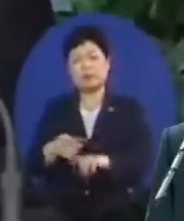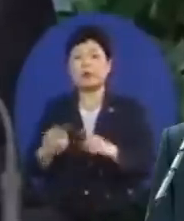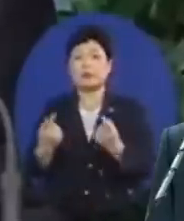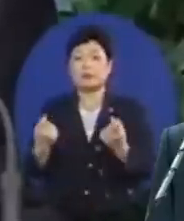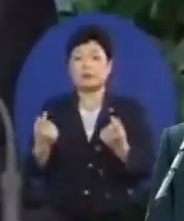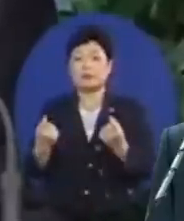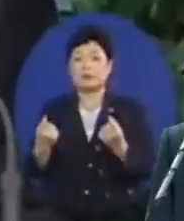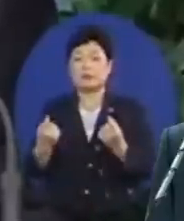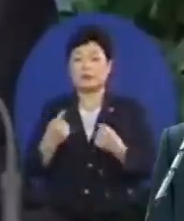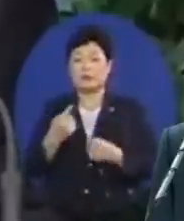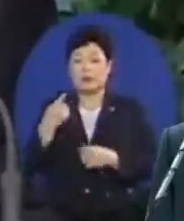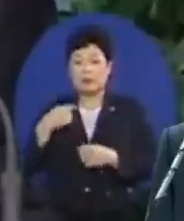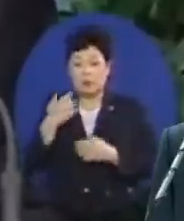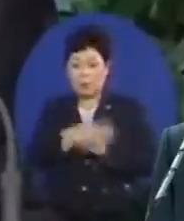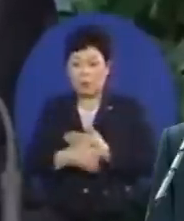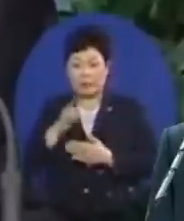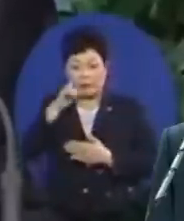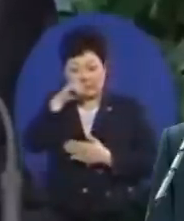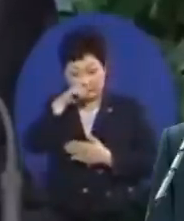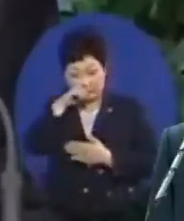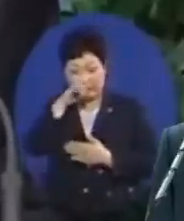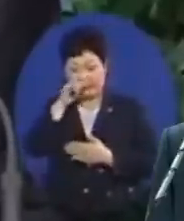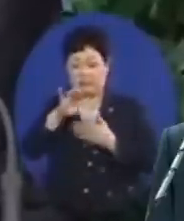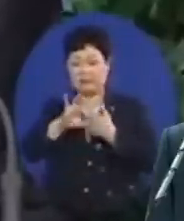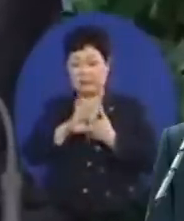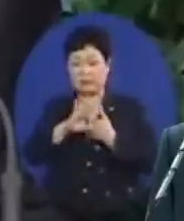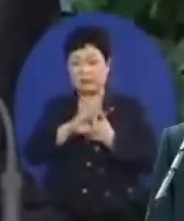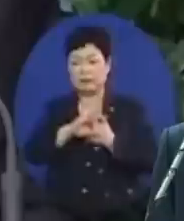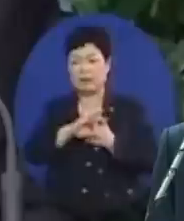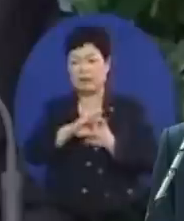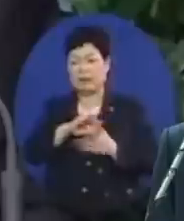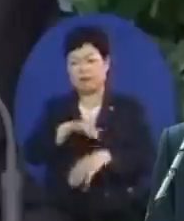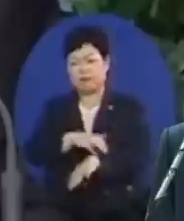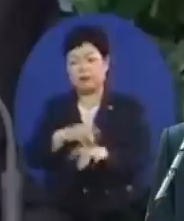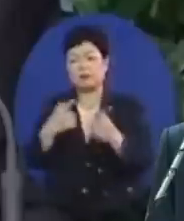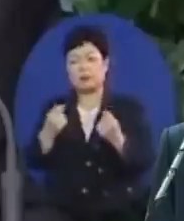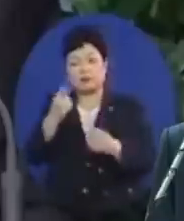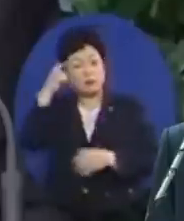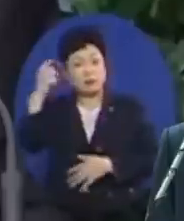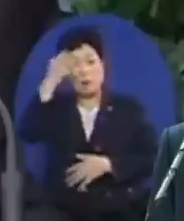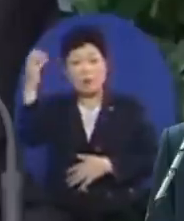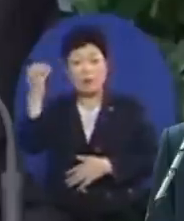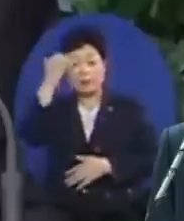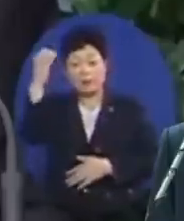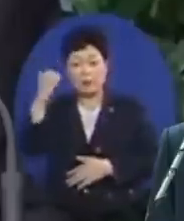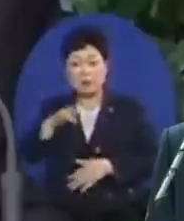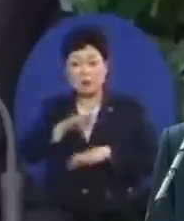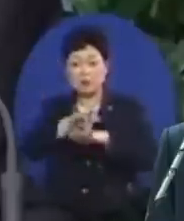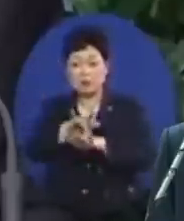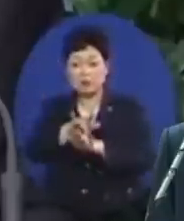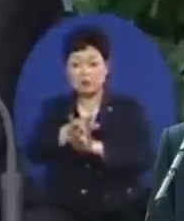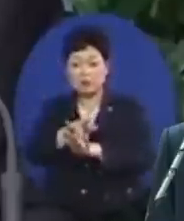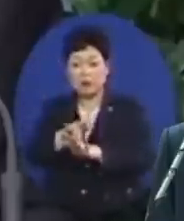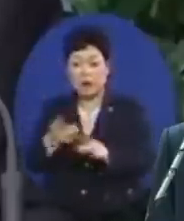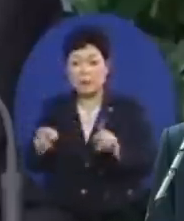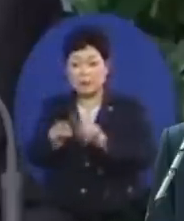때가 몸에 많이 묻어있어도 좋지 않지 않습니까? 우리의 영혼에 이 귀신이